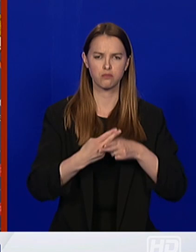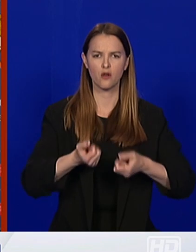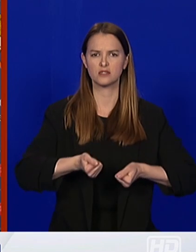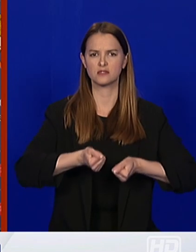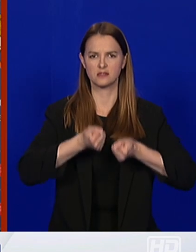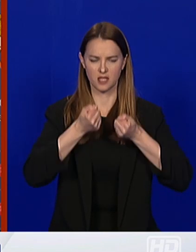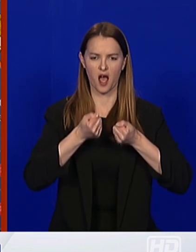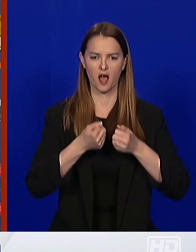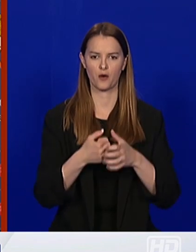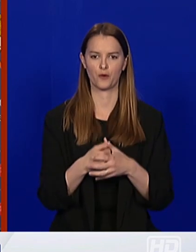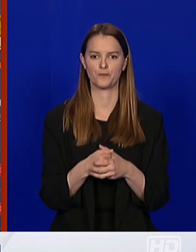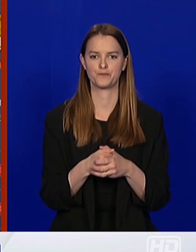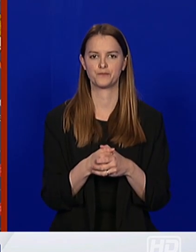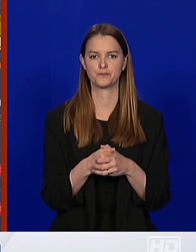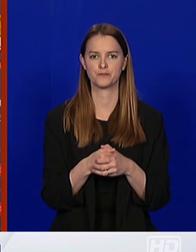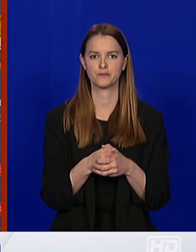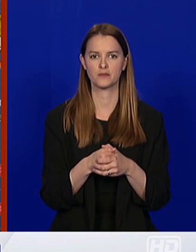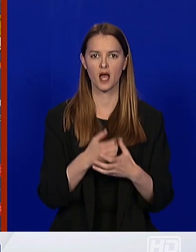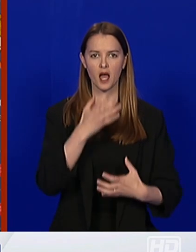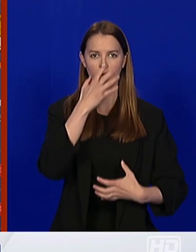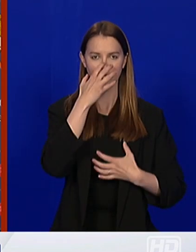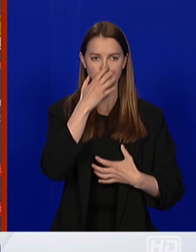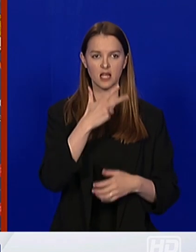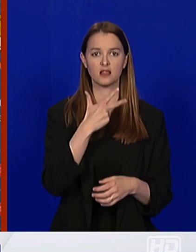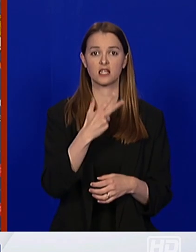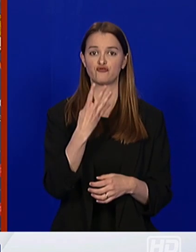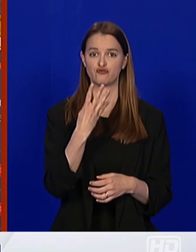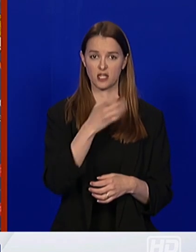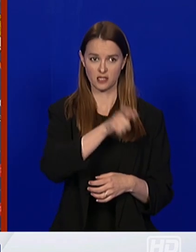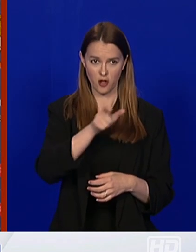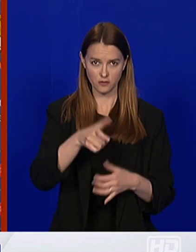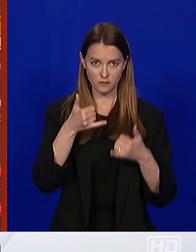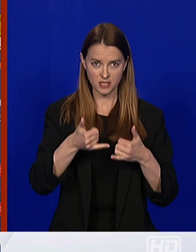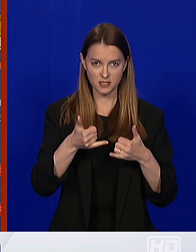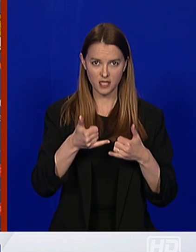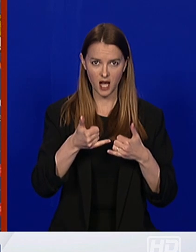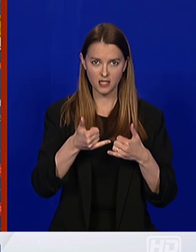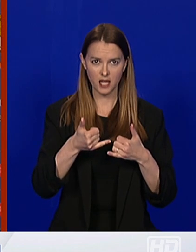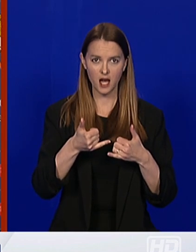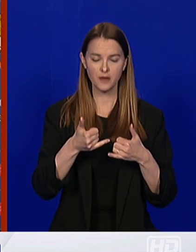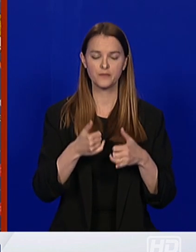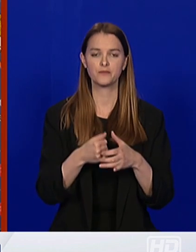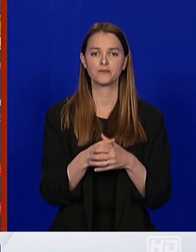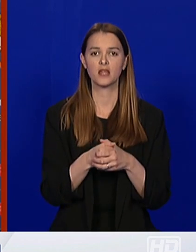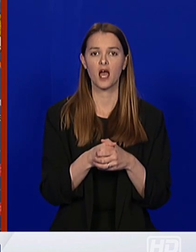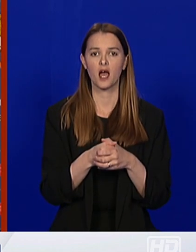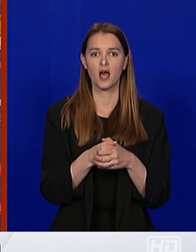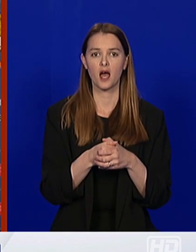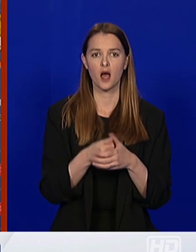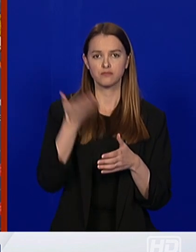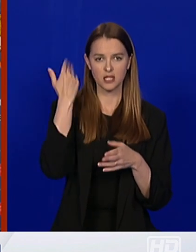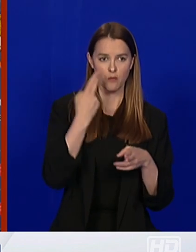stanja. Na respiratoru su 34 bolesnika i nadalje. Oporavljenih